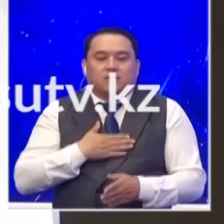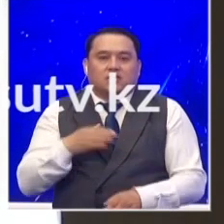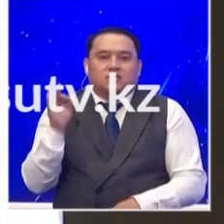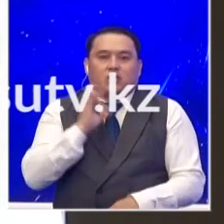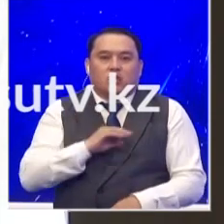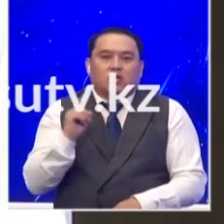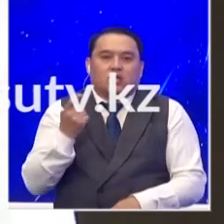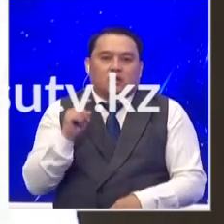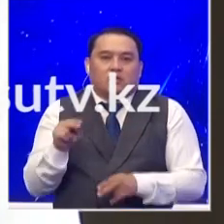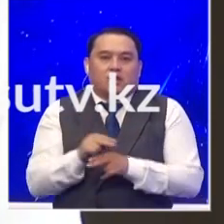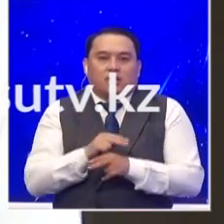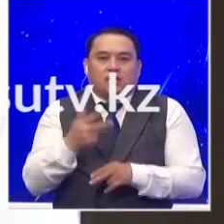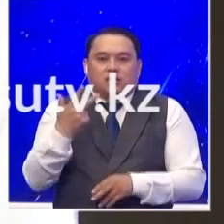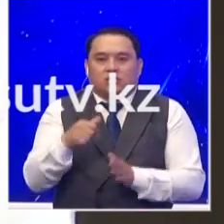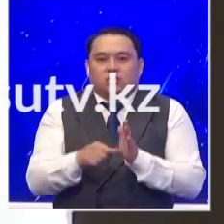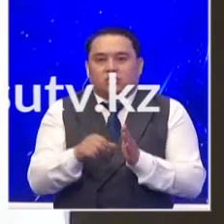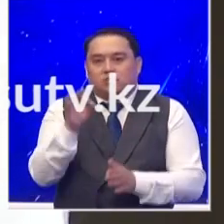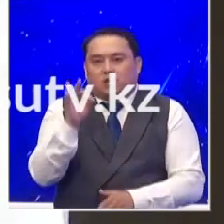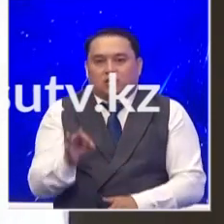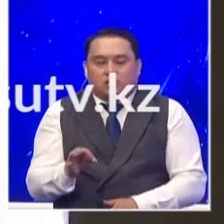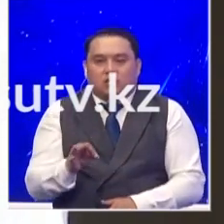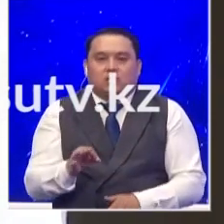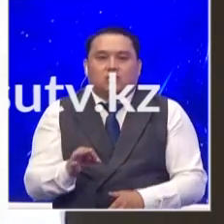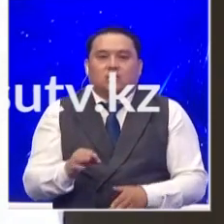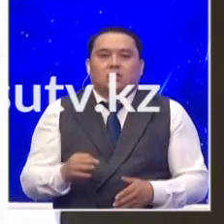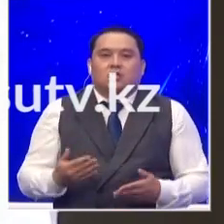используем химиоэмболизацию, 36% больных живут